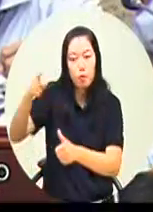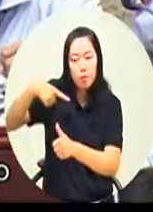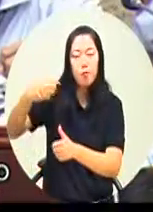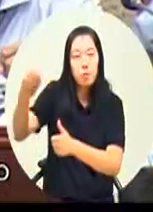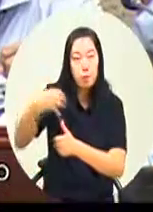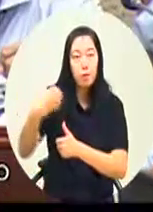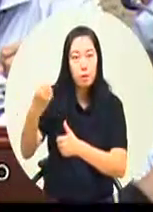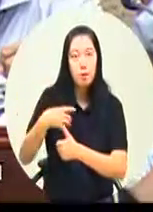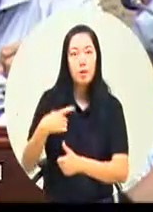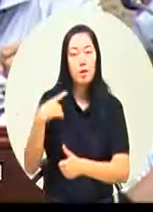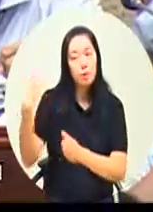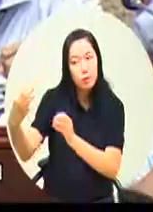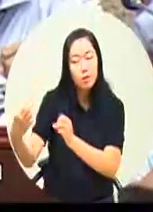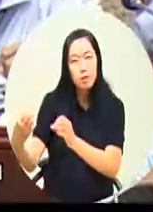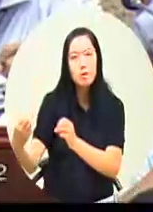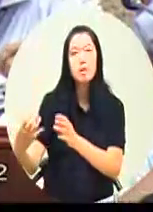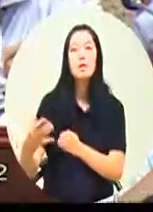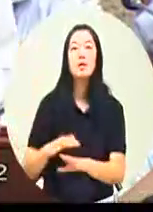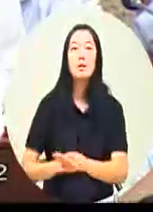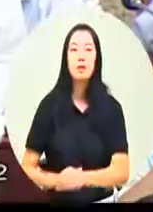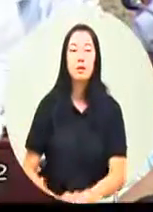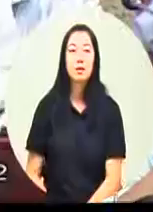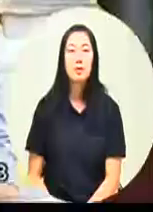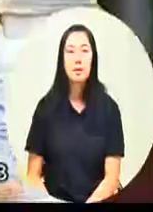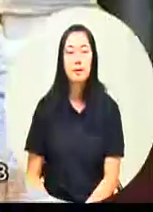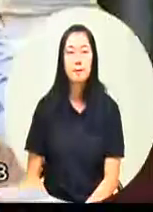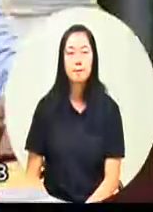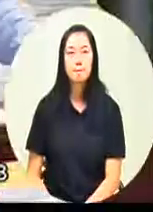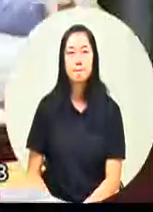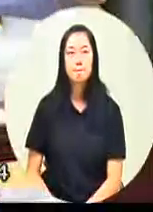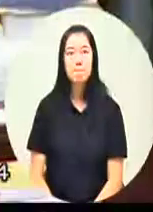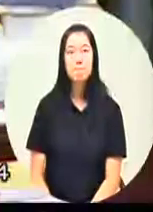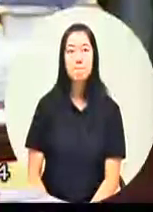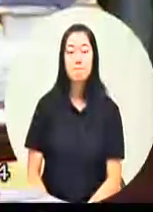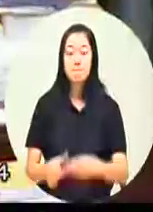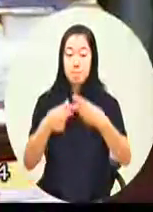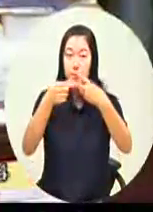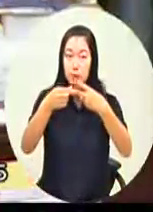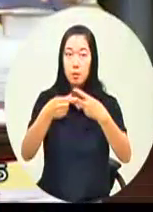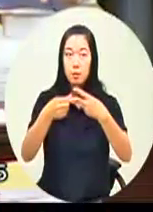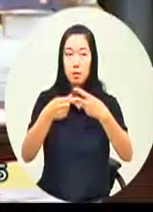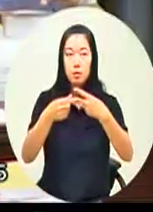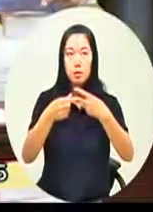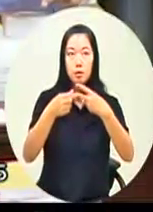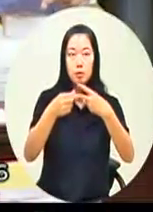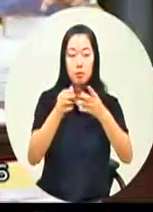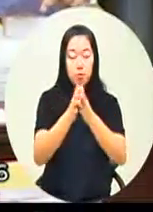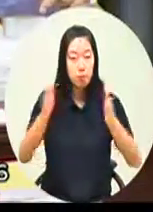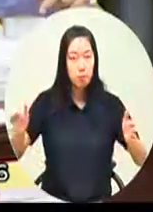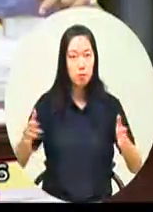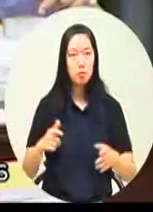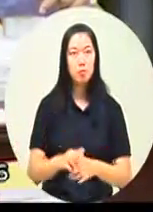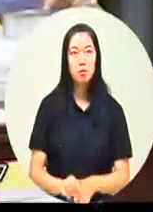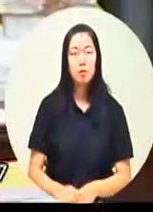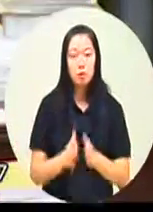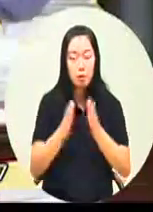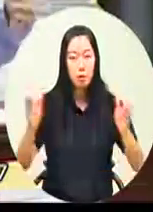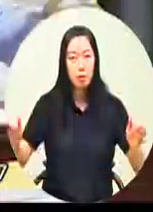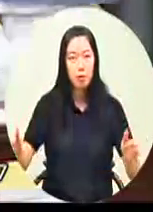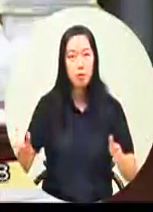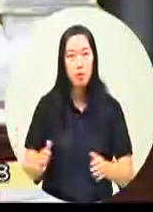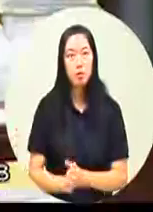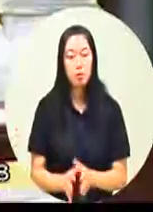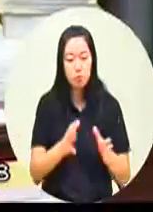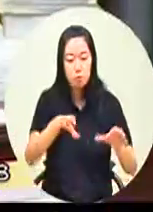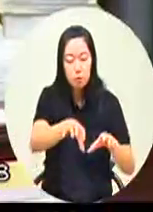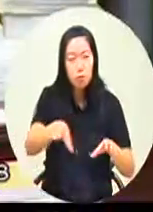的意见，我们要再跟您讨论。 好，第二个就是你们第二阶段，可不可以，我不晓得其中一端